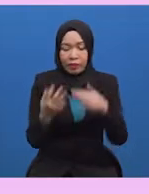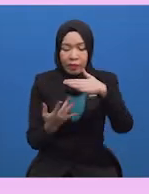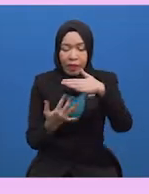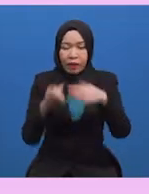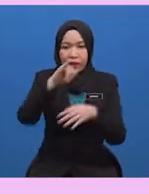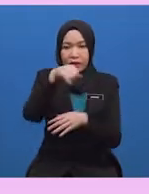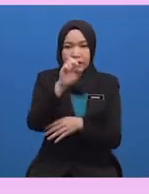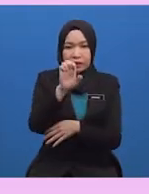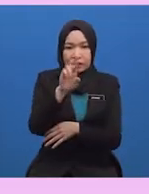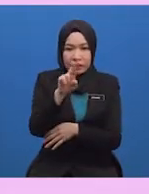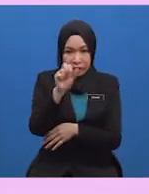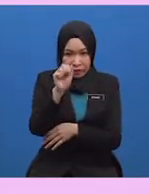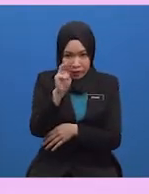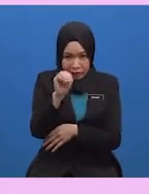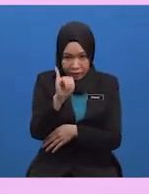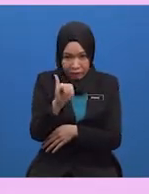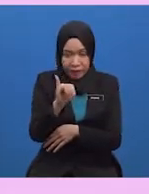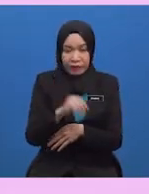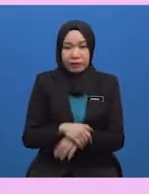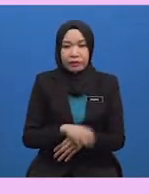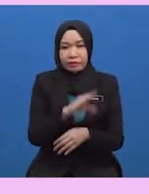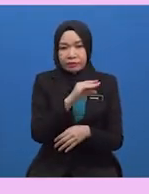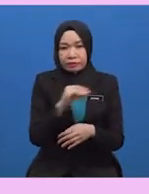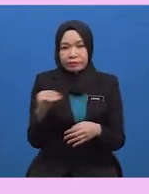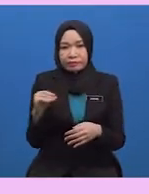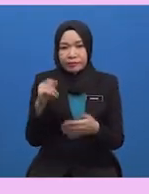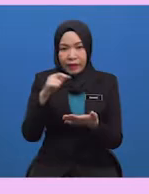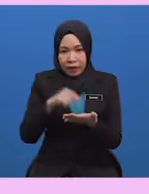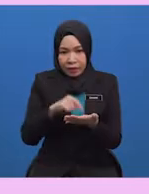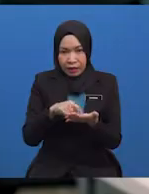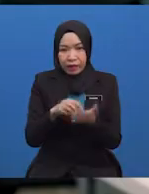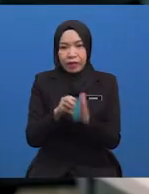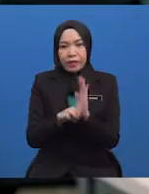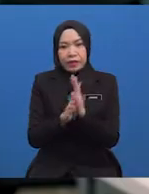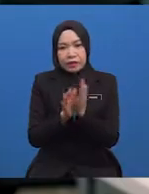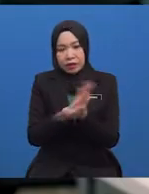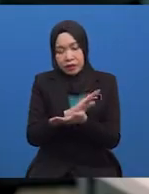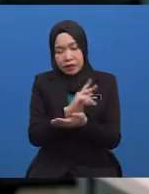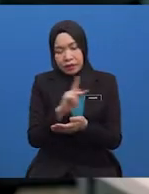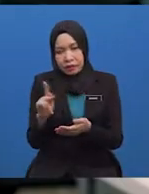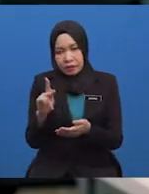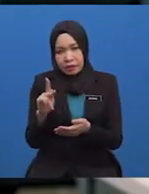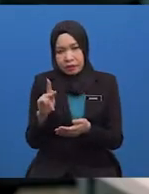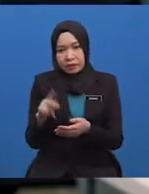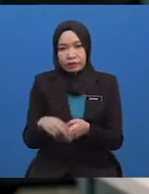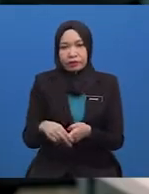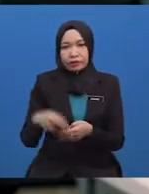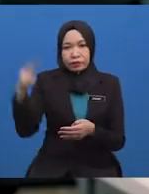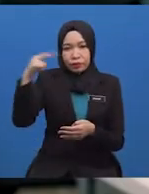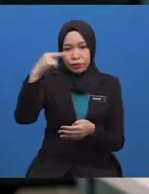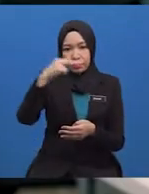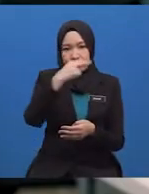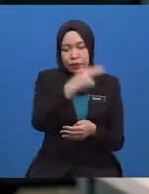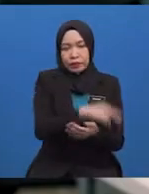ladang tebu dalam proses penuaian hasil. Pencemaran udara juga disebabkan oleh asap